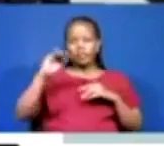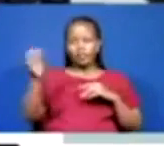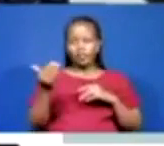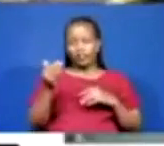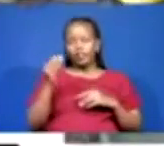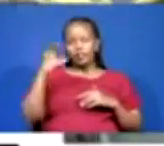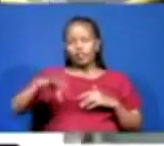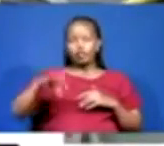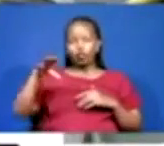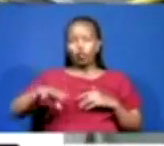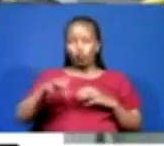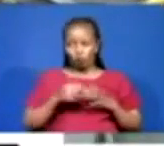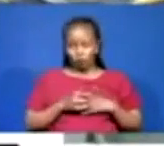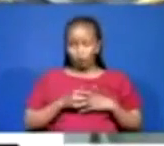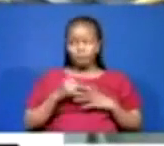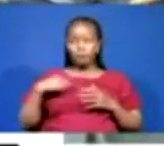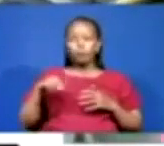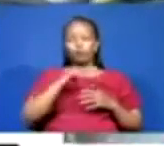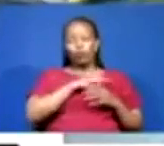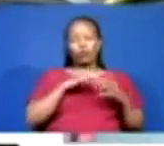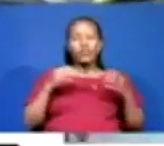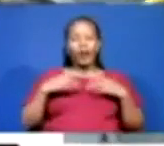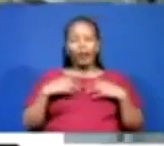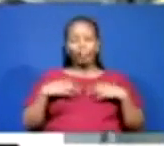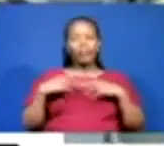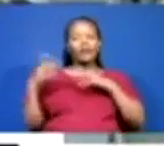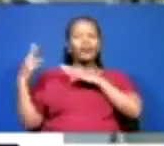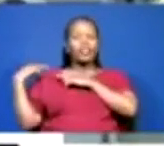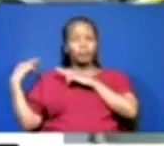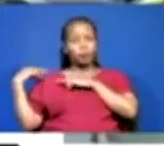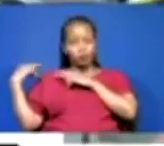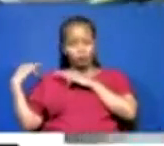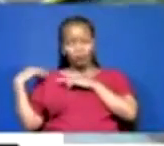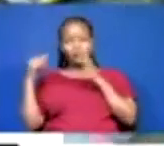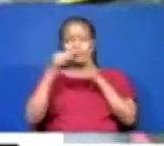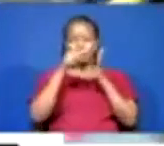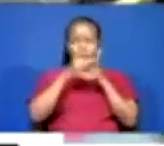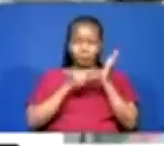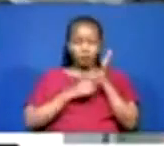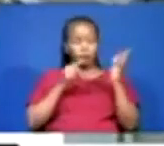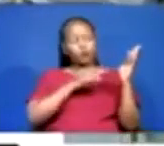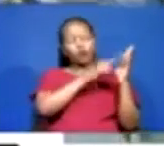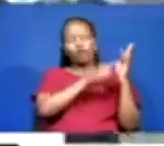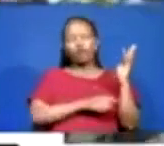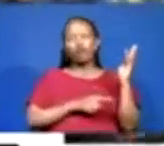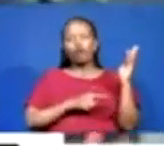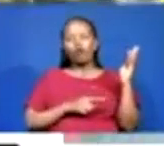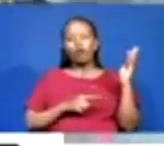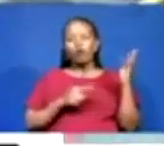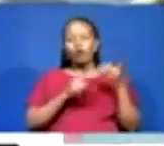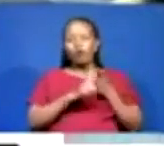of Congo. Na tuko na mandate ambao mandate yetu ni vitu ine peke yake. Ya kwanza ni